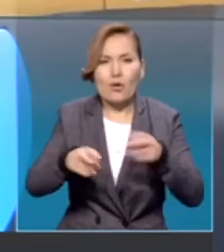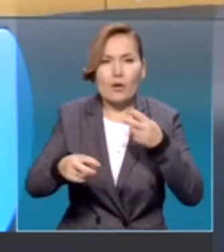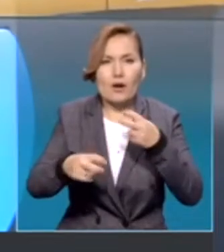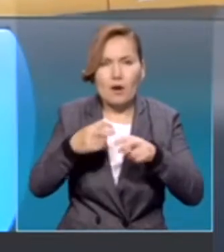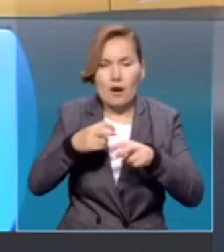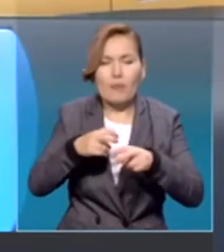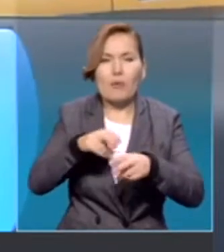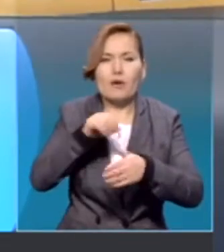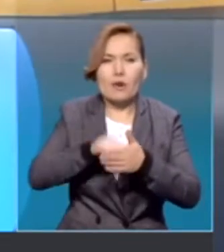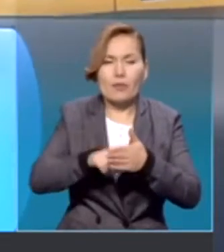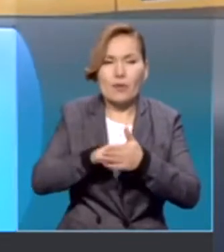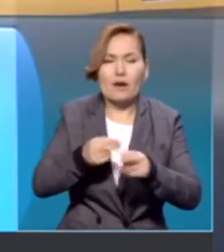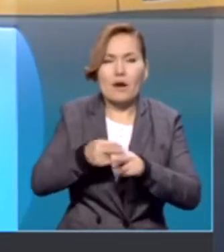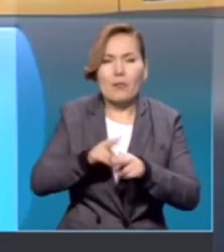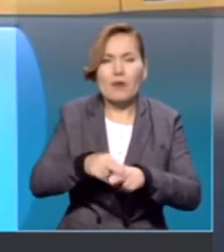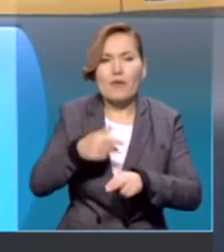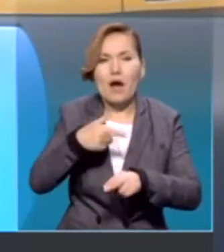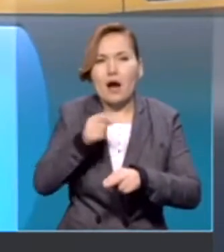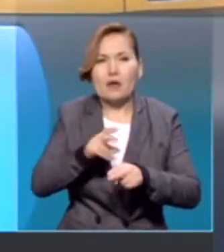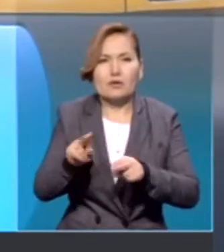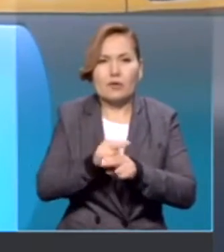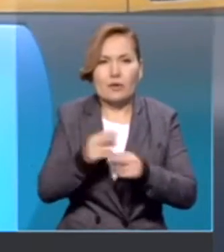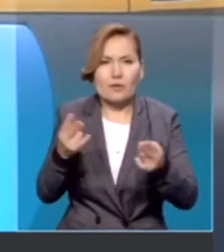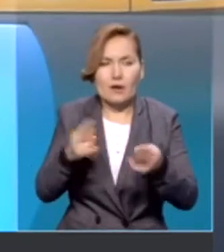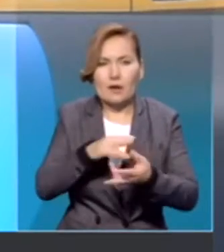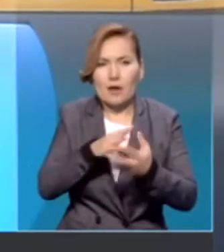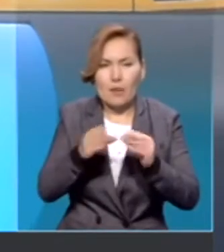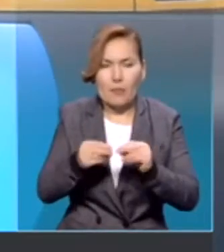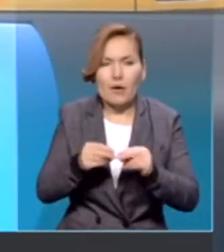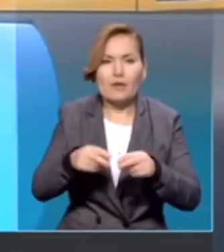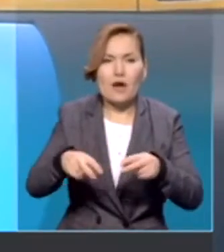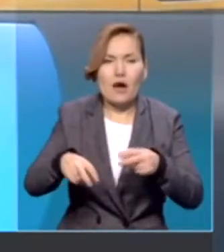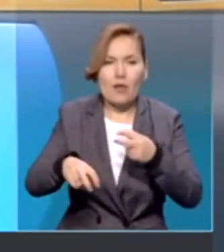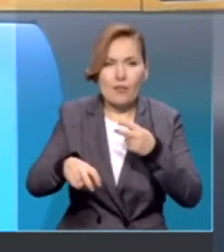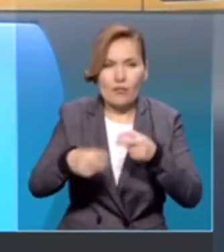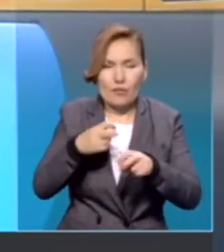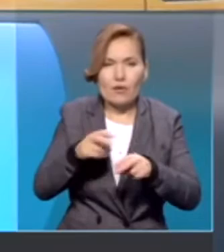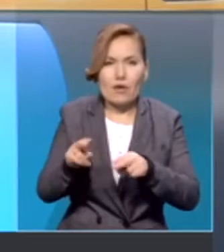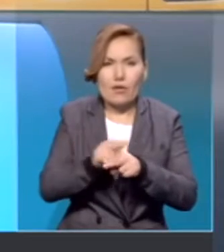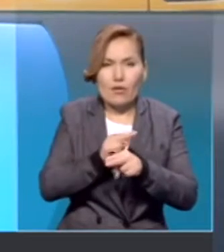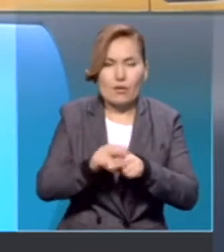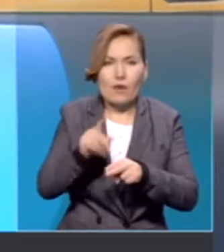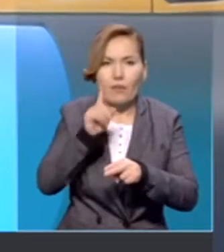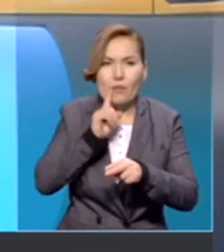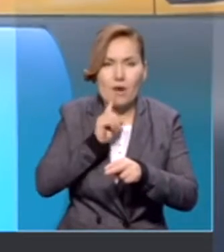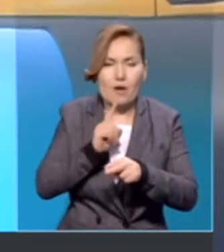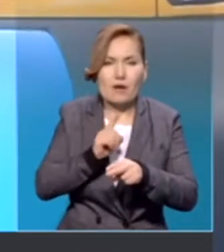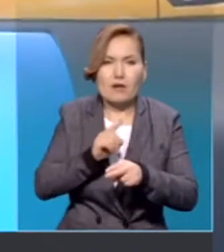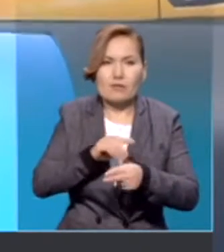пайда болуп, газдын сыртка чыгып жатканы аныкталган. Апатты жоюу колго алынганы менен азырге натыйжа жок.